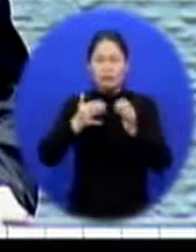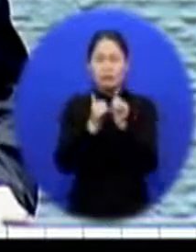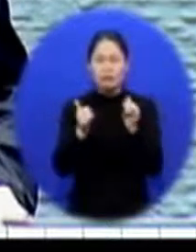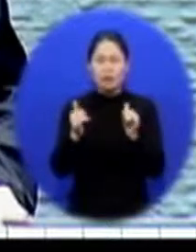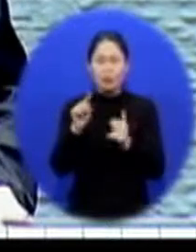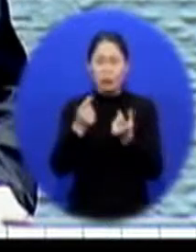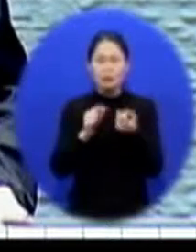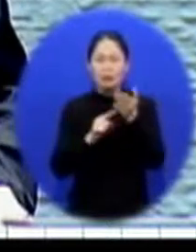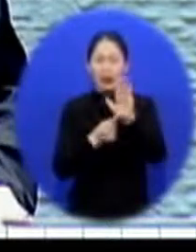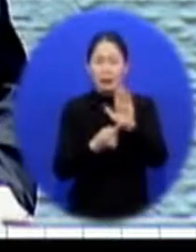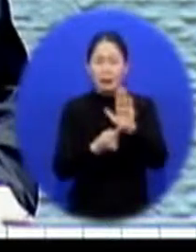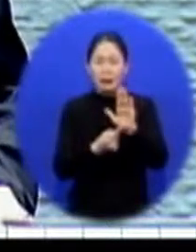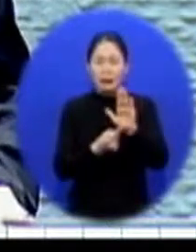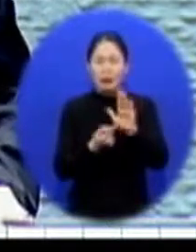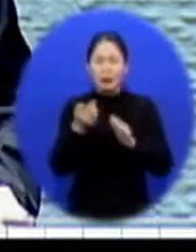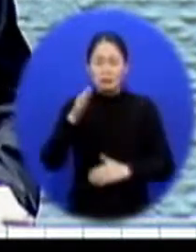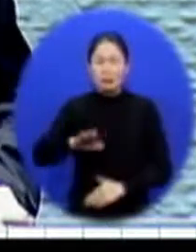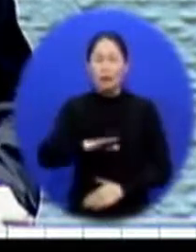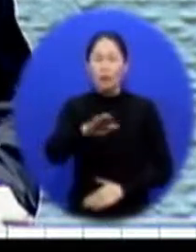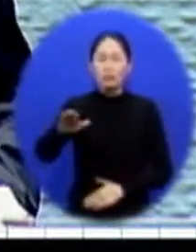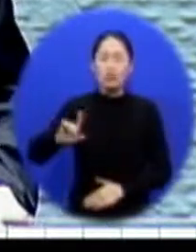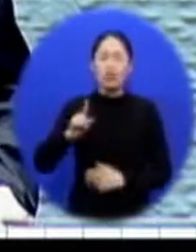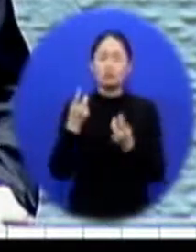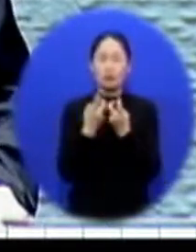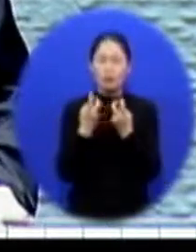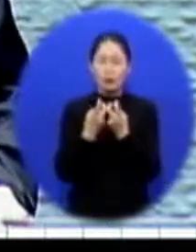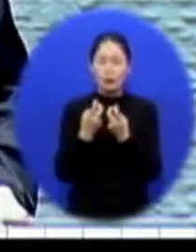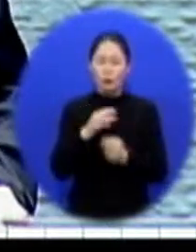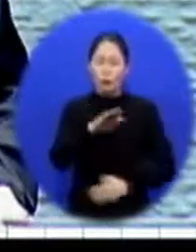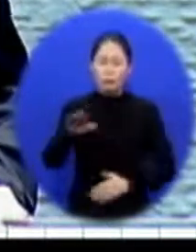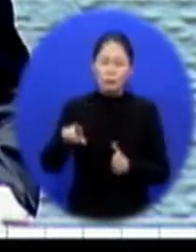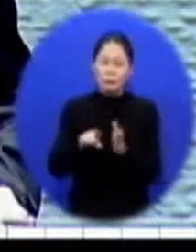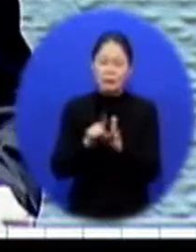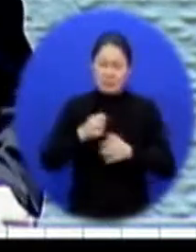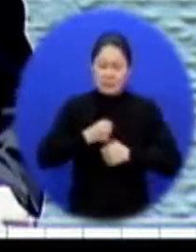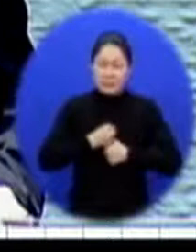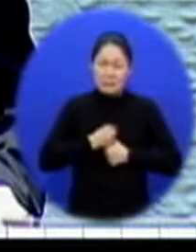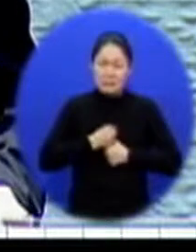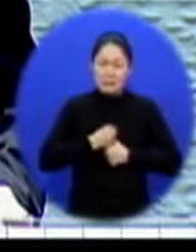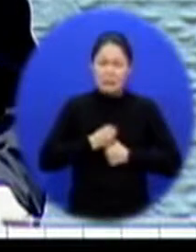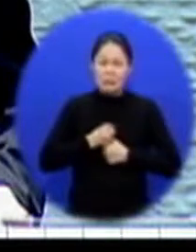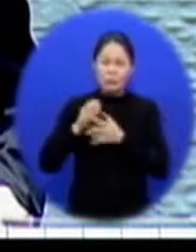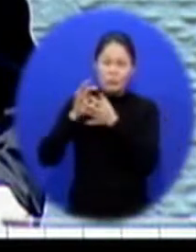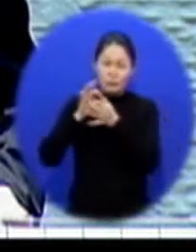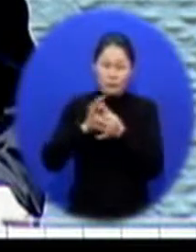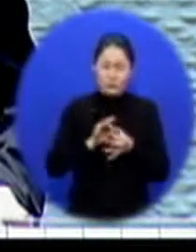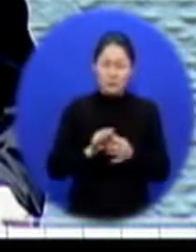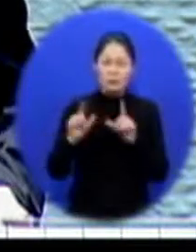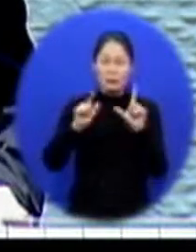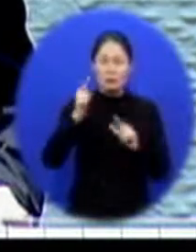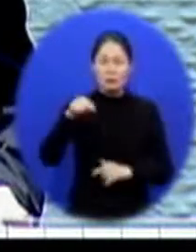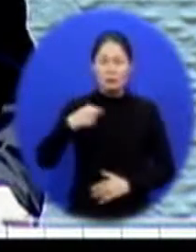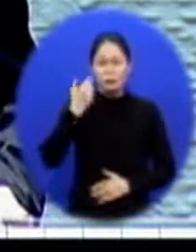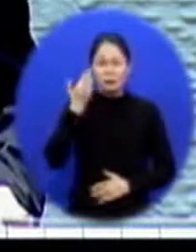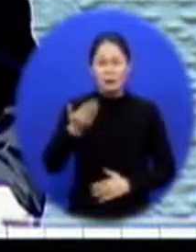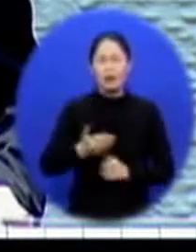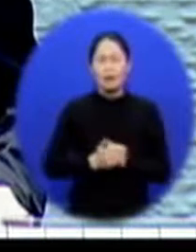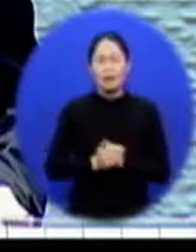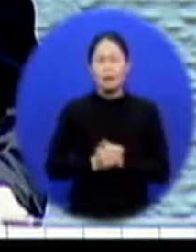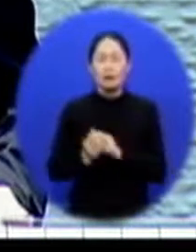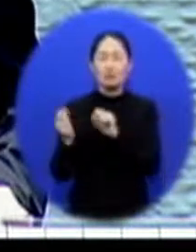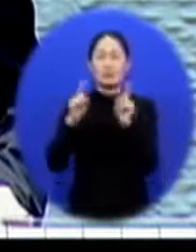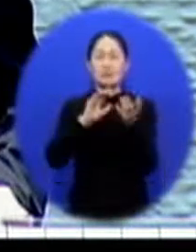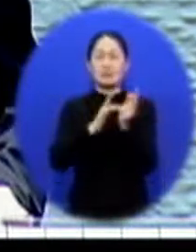반응하고 오는데 여러분은 어떻게 여러분의 믿음을 지키고 오셨나요 부활 하신